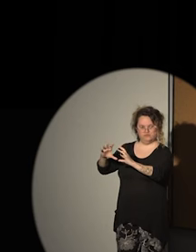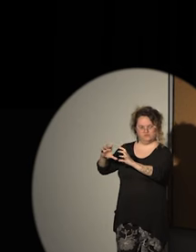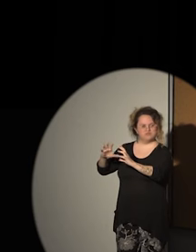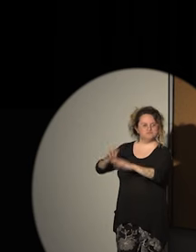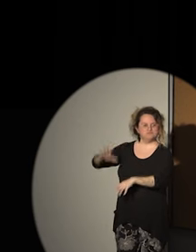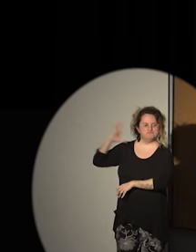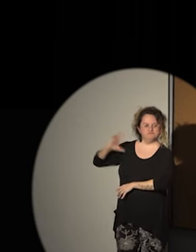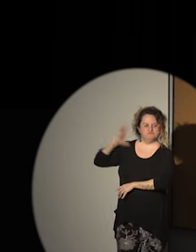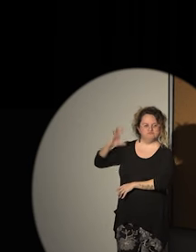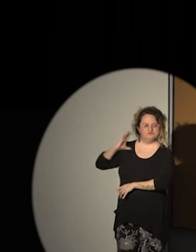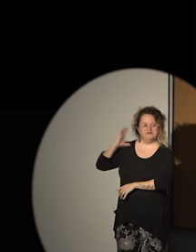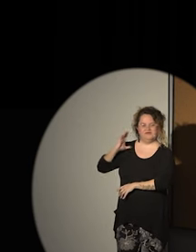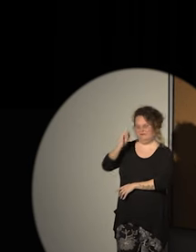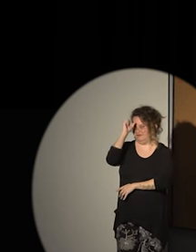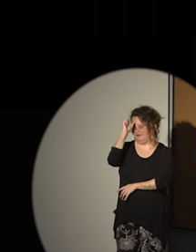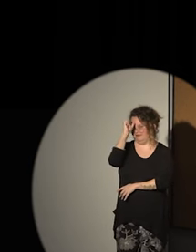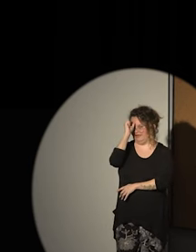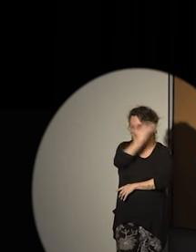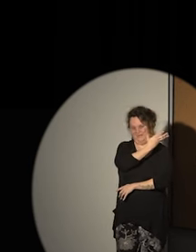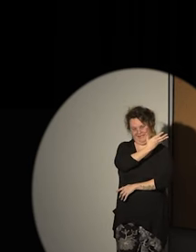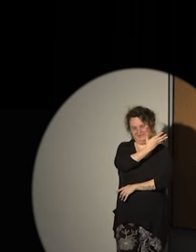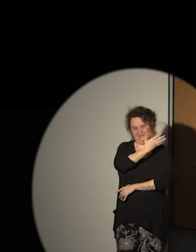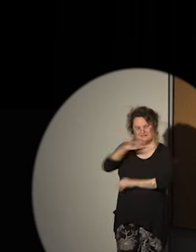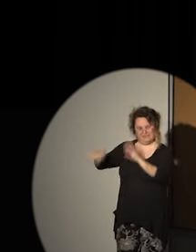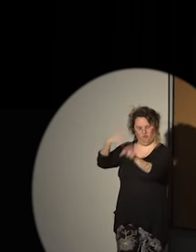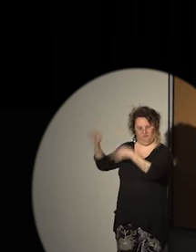Juste pour rire, c'est les Américains qui l'ont découvert.